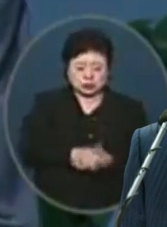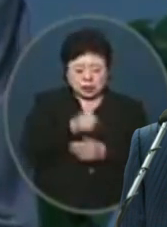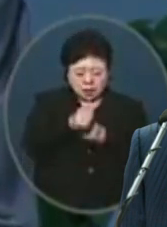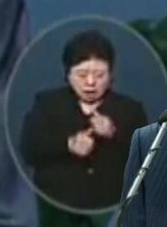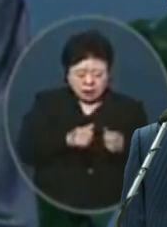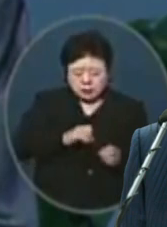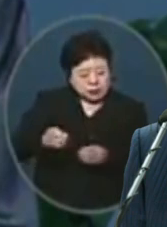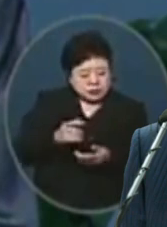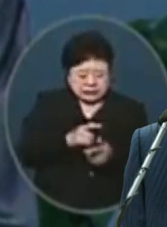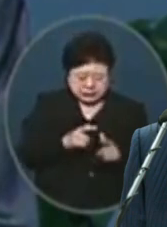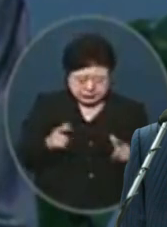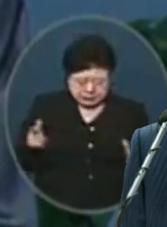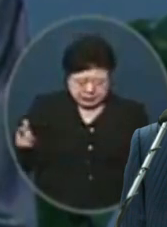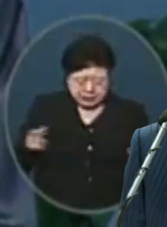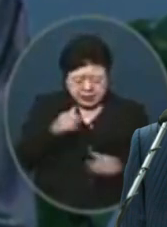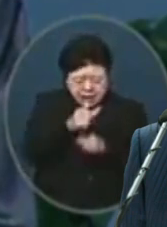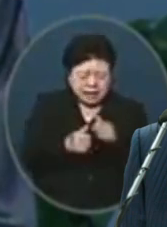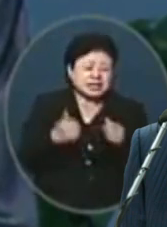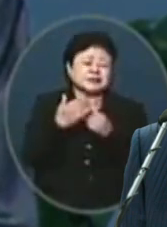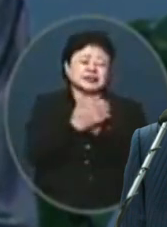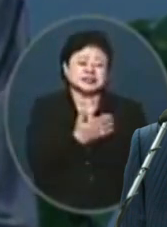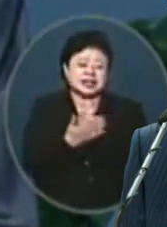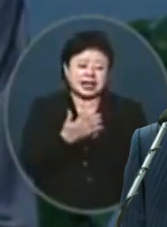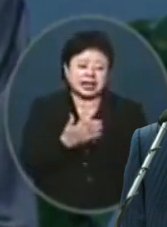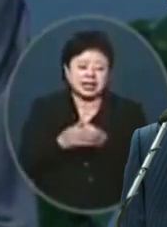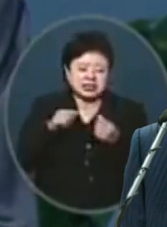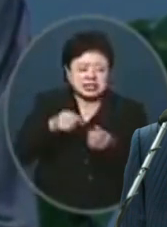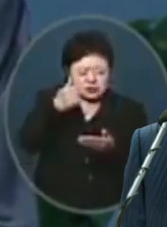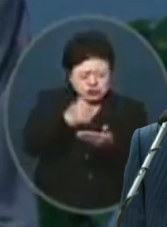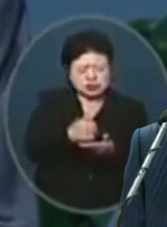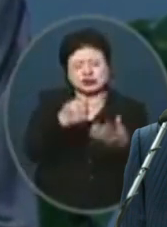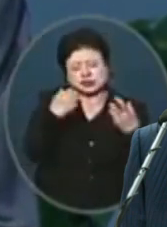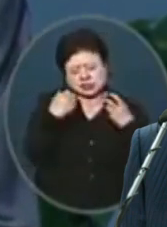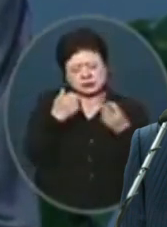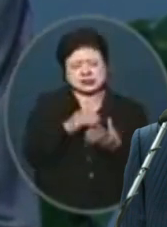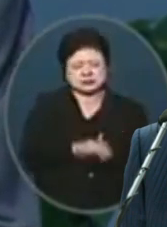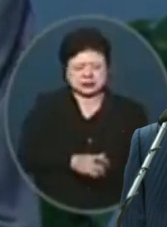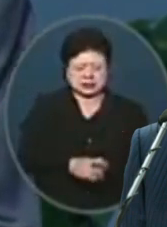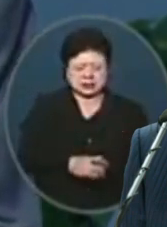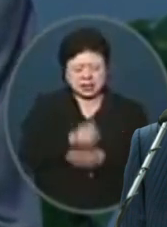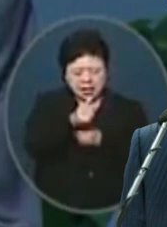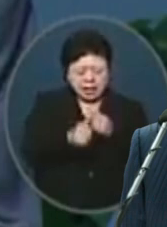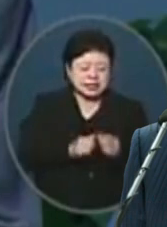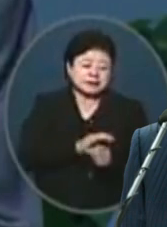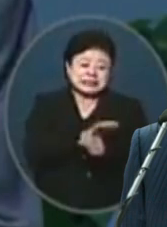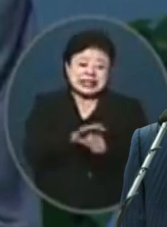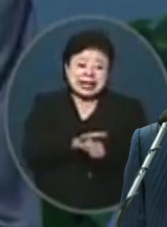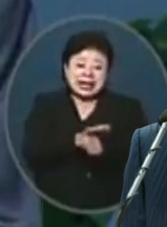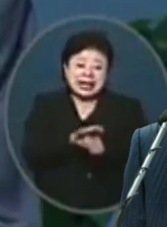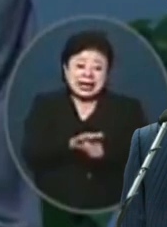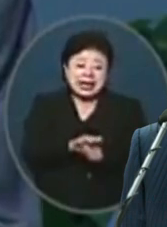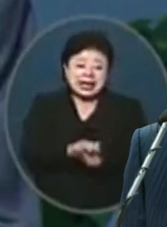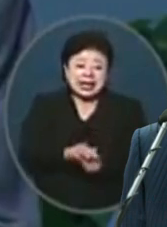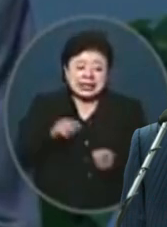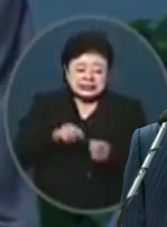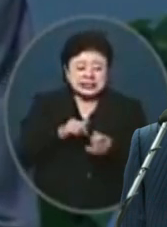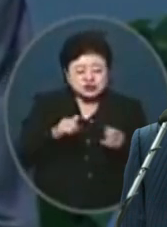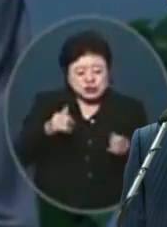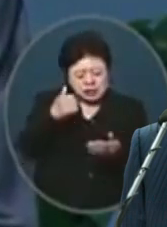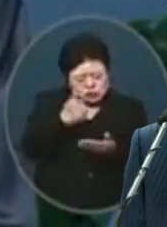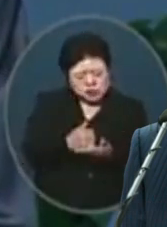하나님은 버리지 않습니다. 하나님의 은혜가 살인죄를 책임지십니다. 하나님의 사랑이 살인죄를